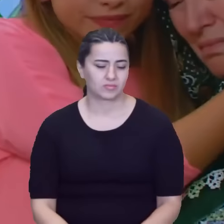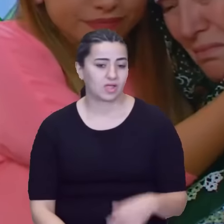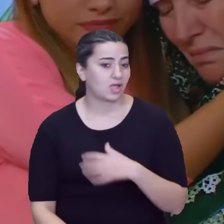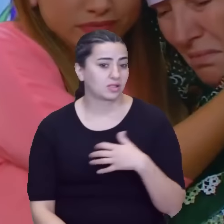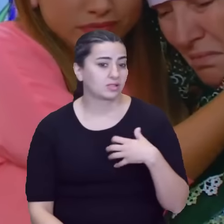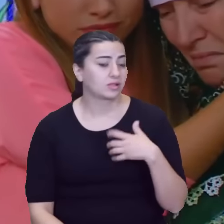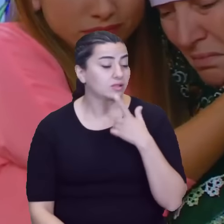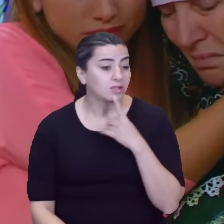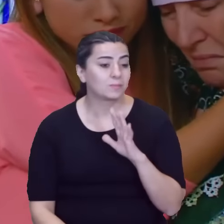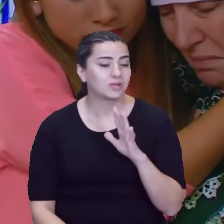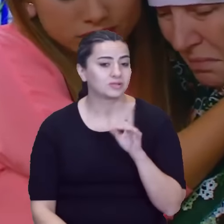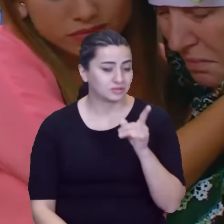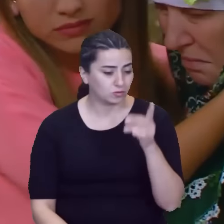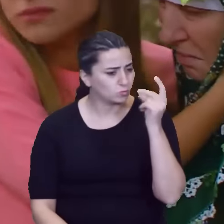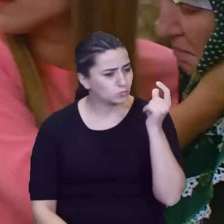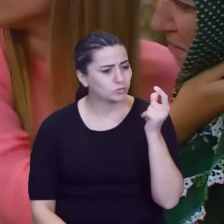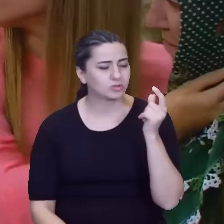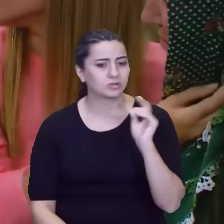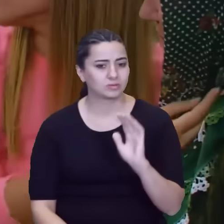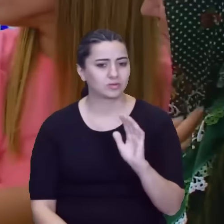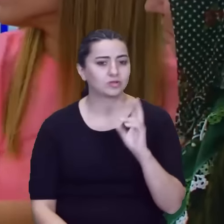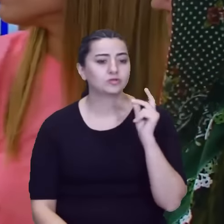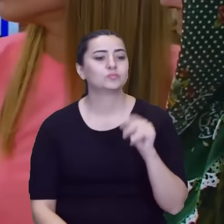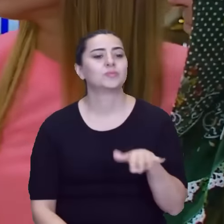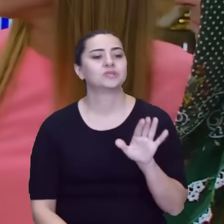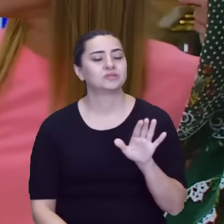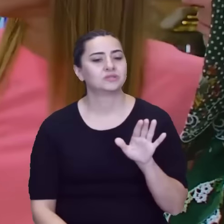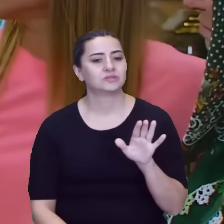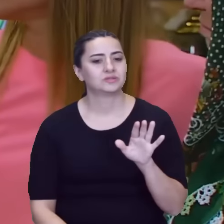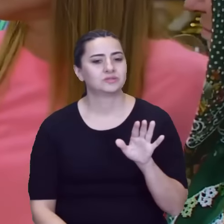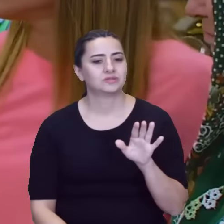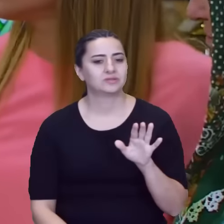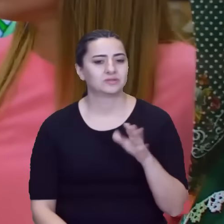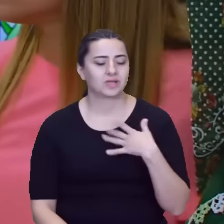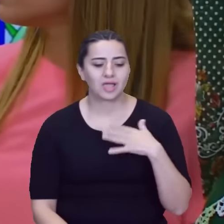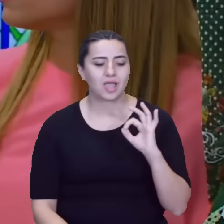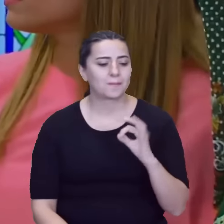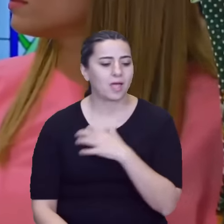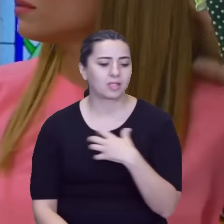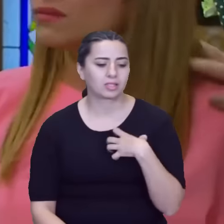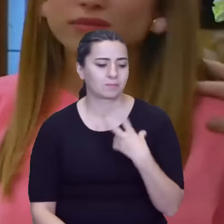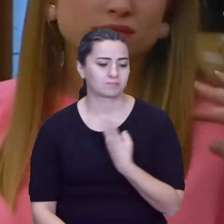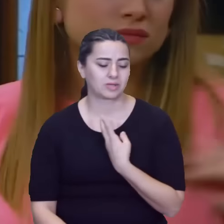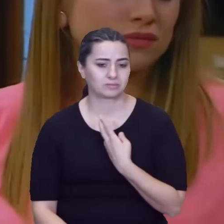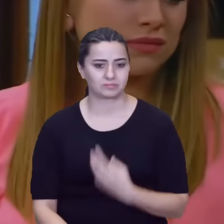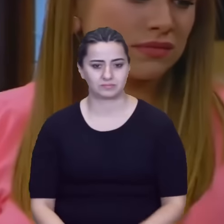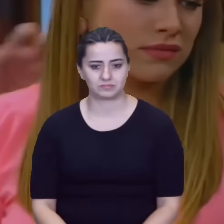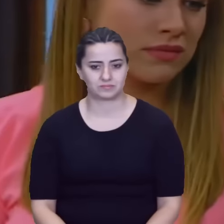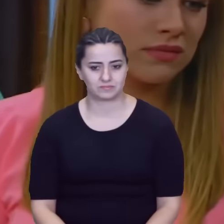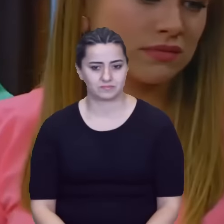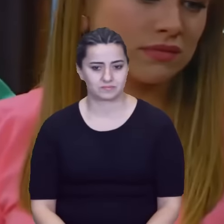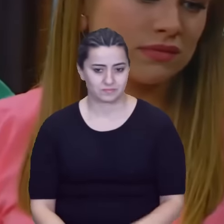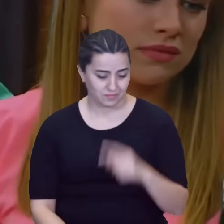ana? Sen unutsan da, unutmasan da hep benim anamsın. De